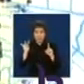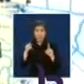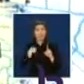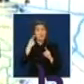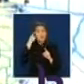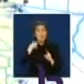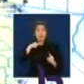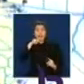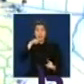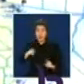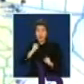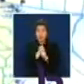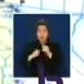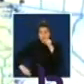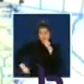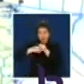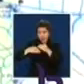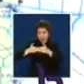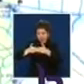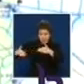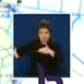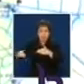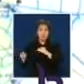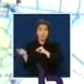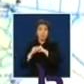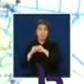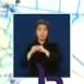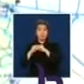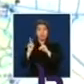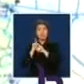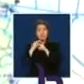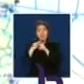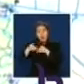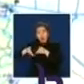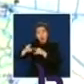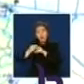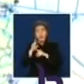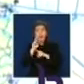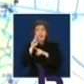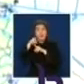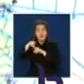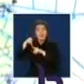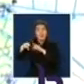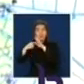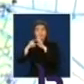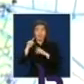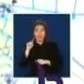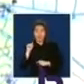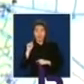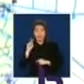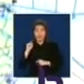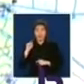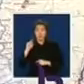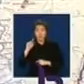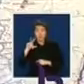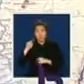การสั่งการให้เพิ่มอีก1แนวบริเวณคลองระพีพัฒน์ จนถึงประตูน้ำพระอินทร์ค่ะซึ่งเป็นระยะท